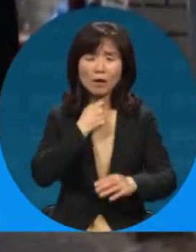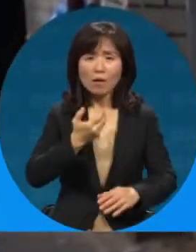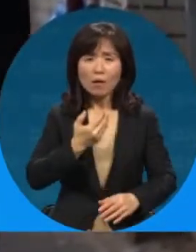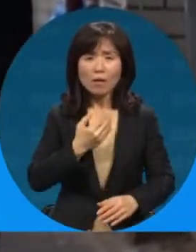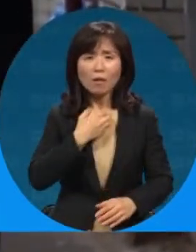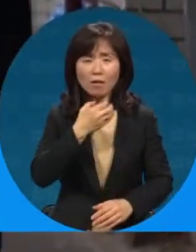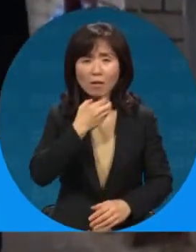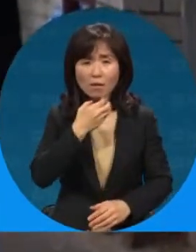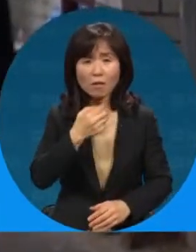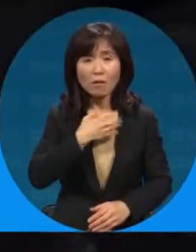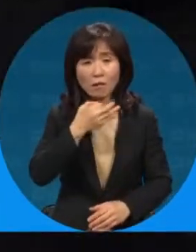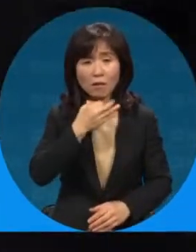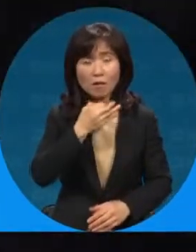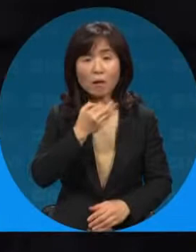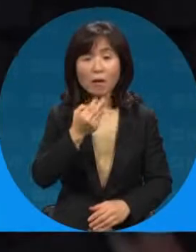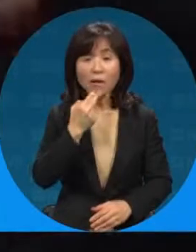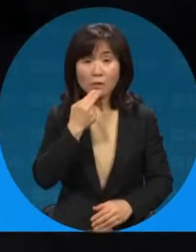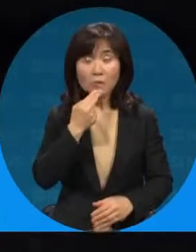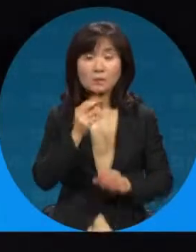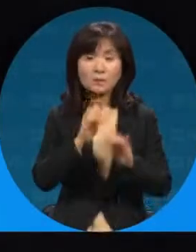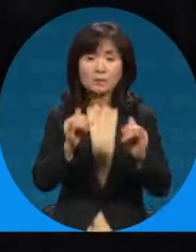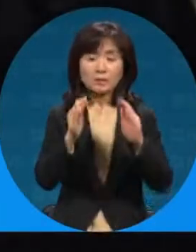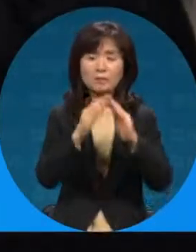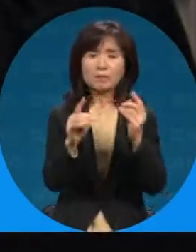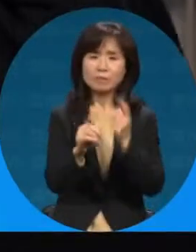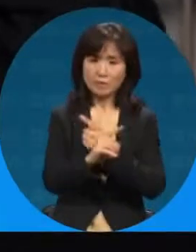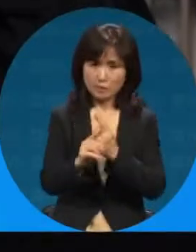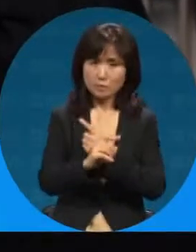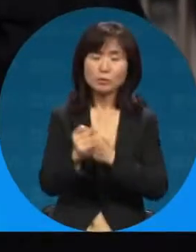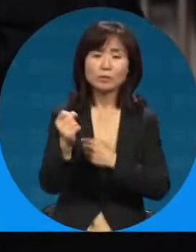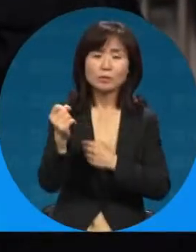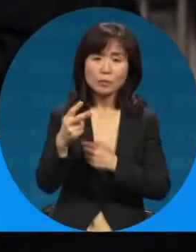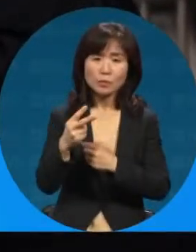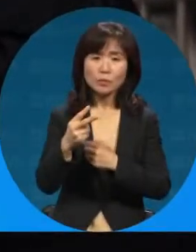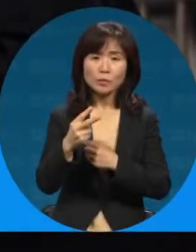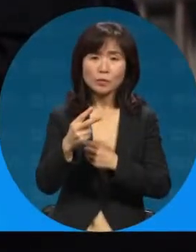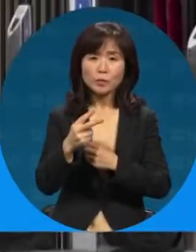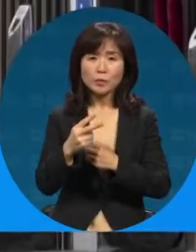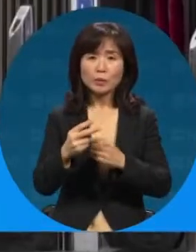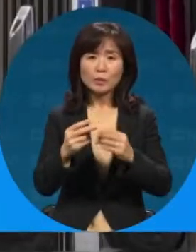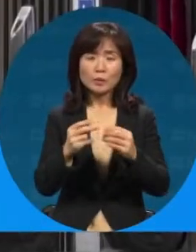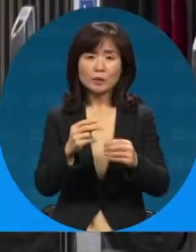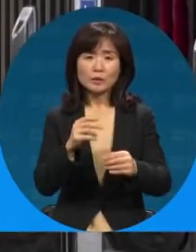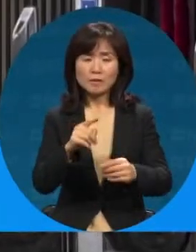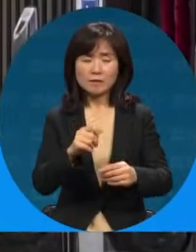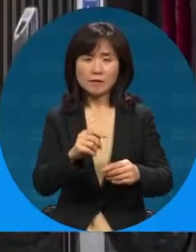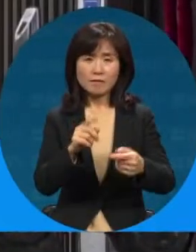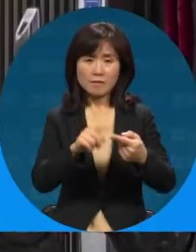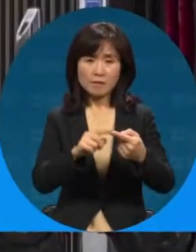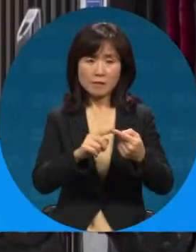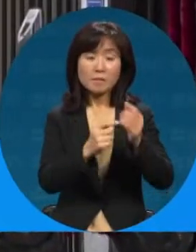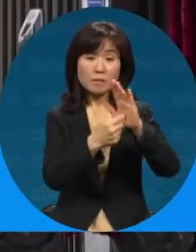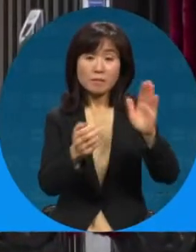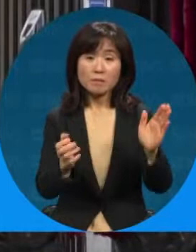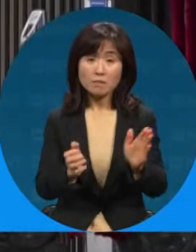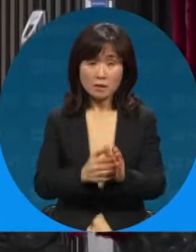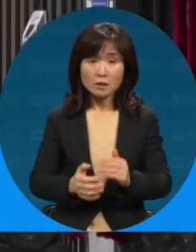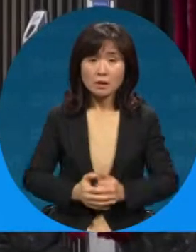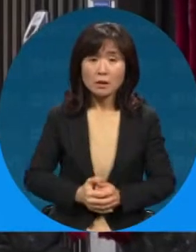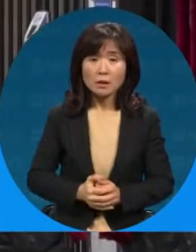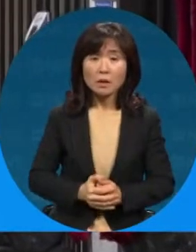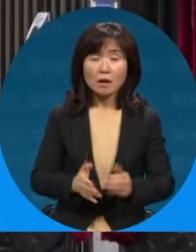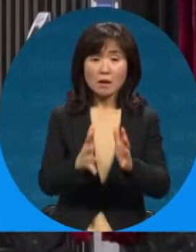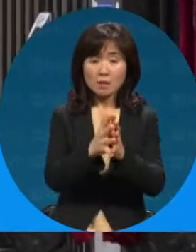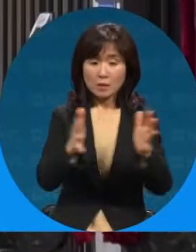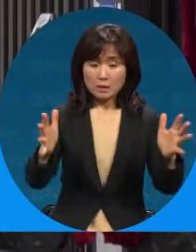치료를 허용하는 등의 10가지 방역 추가 최적화 조치에 대한 통지를 발표했습니다. 또 한 아파트 단지 이상의 범위로 봉쇄 구역을